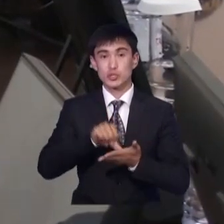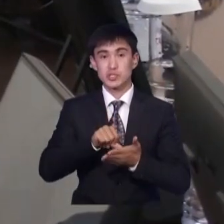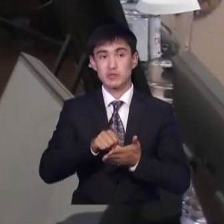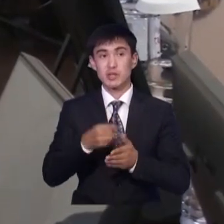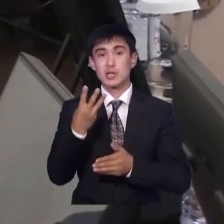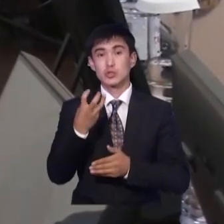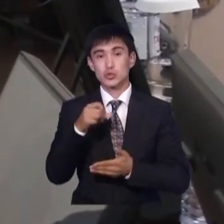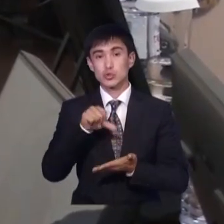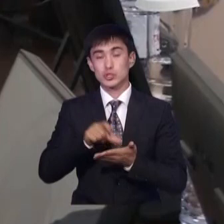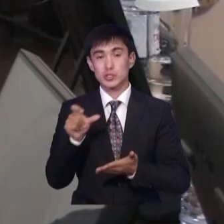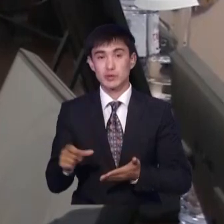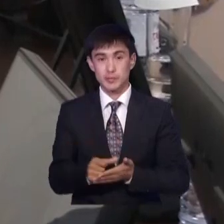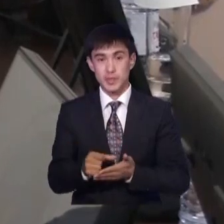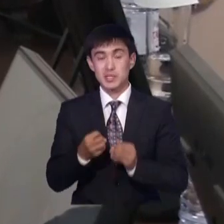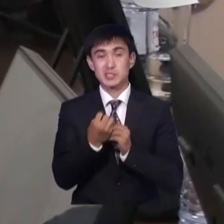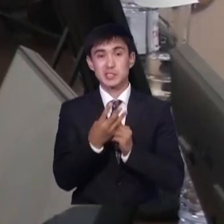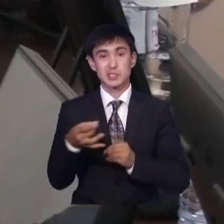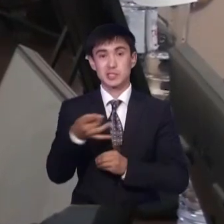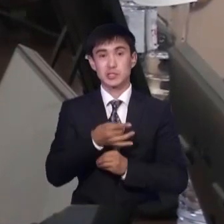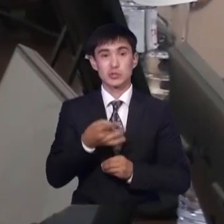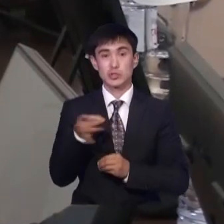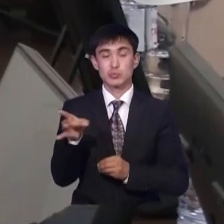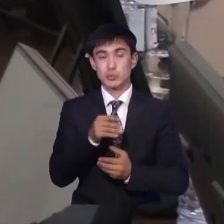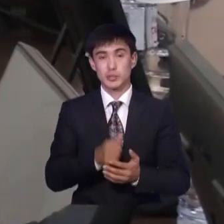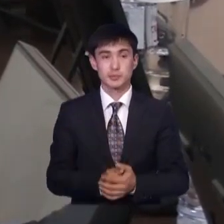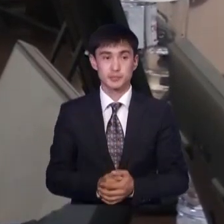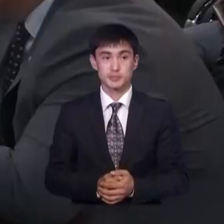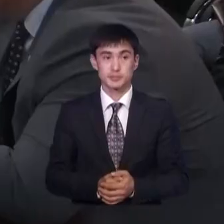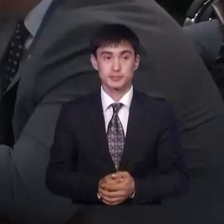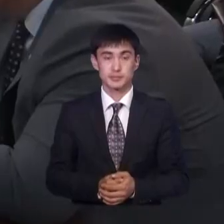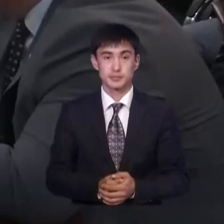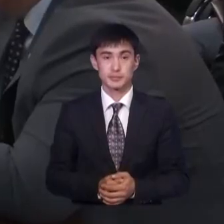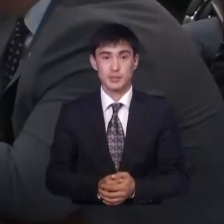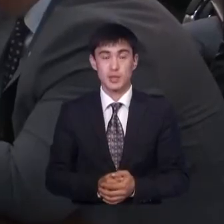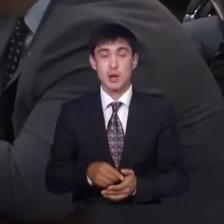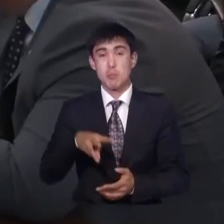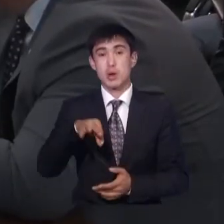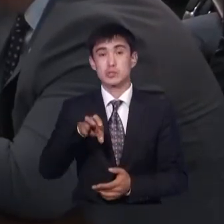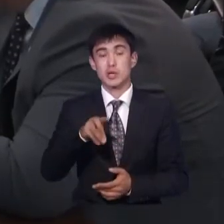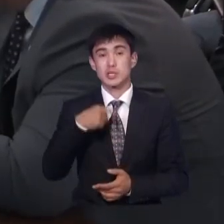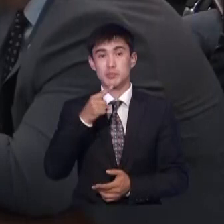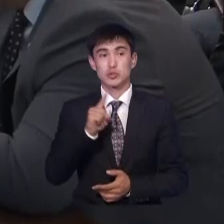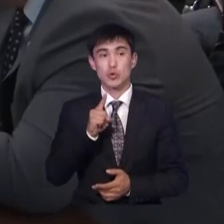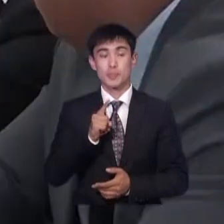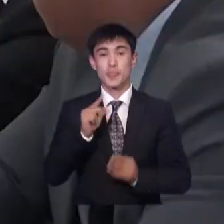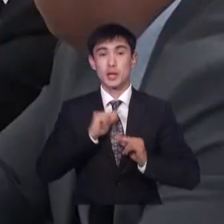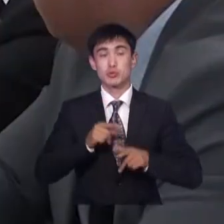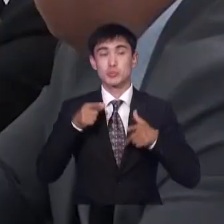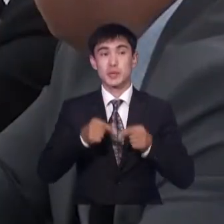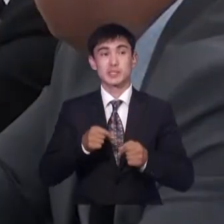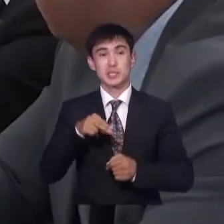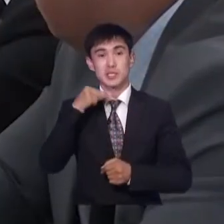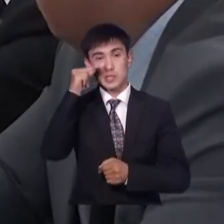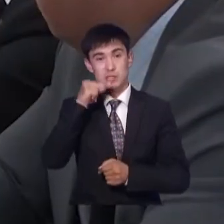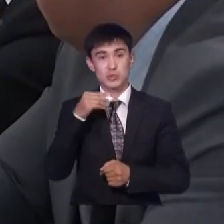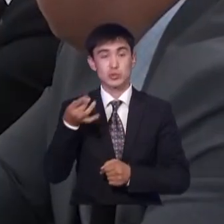порядка 300 участников из 13 регионов республики. Также Марат Султангазиев отметил, что в ходе рабочей поездки в